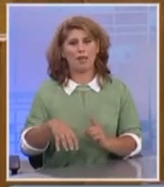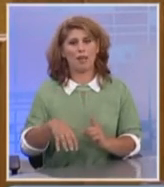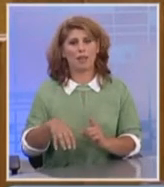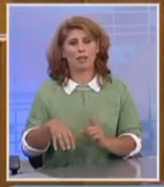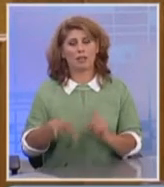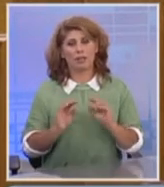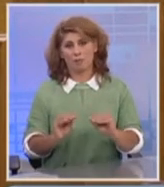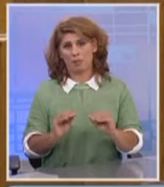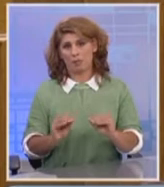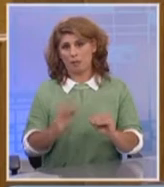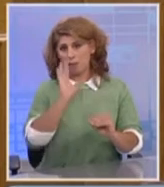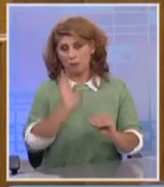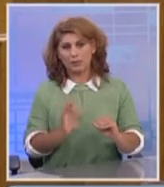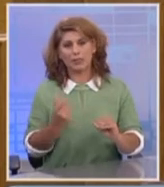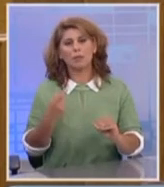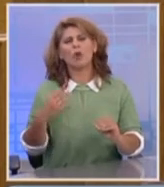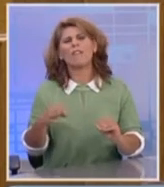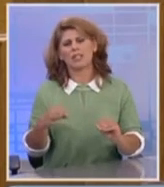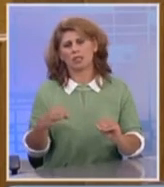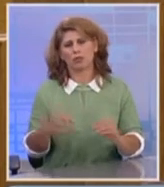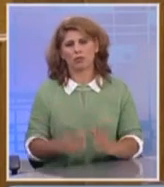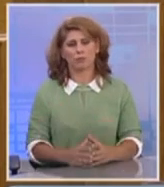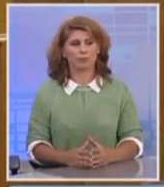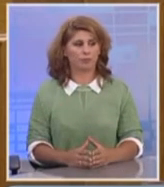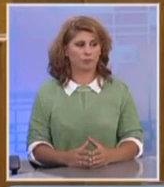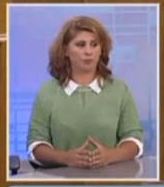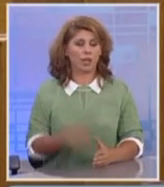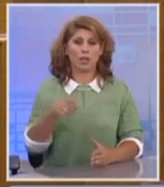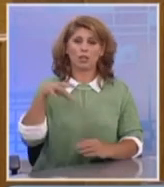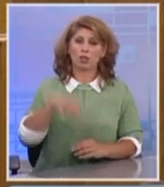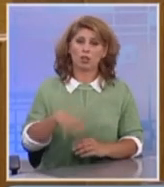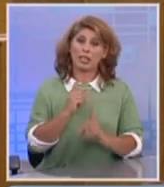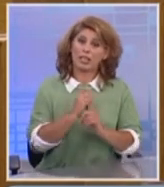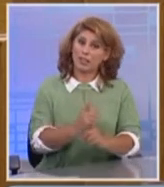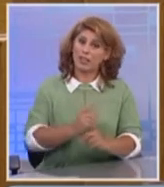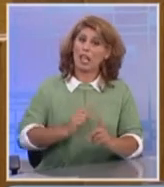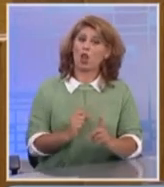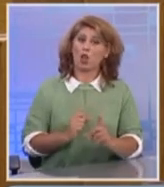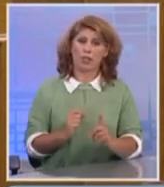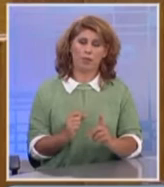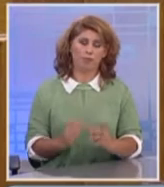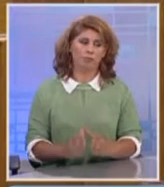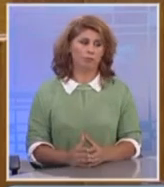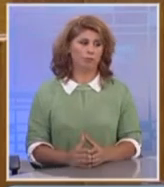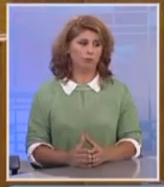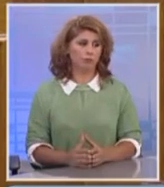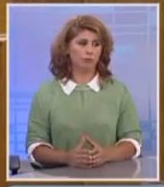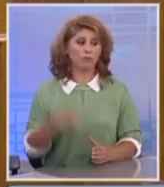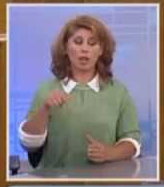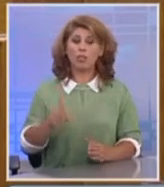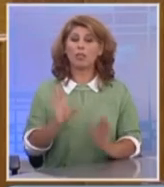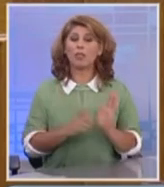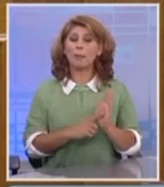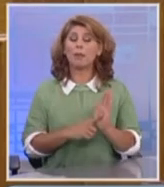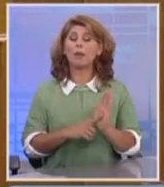παιδεία που κυριολεκτικά είναι πολύ ευαίσθητος. Πρόκειται για το χώρο της ειδικής αγωγής. Εδώ δεν πρέπει